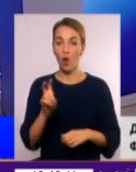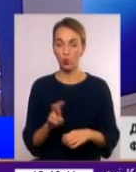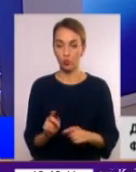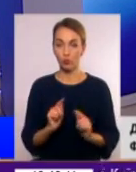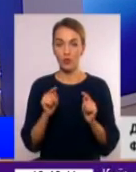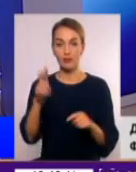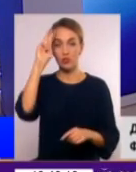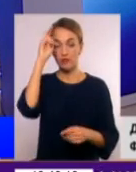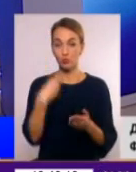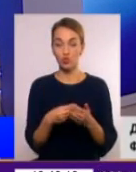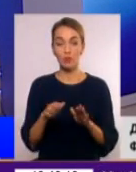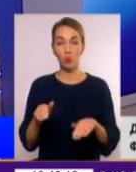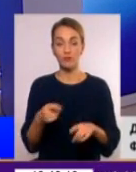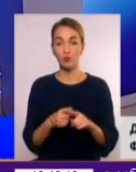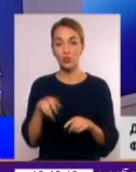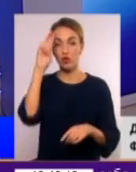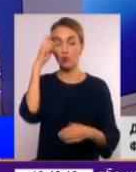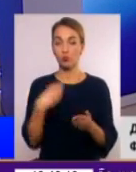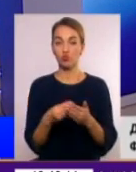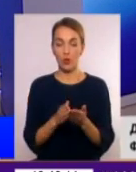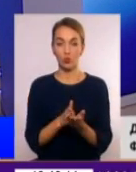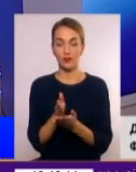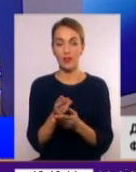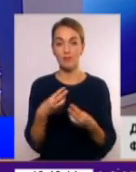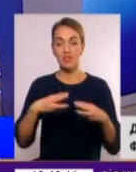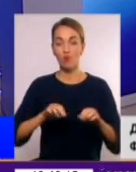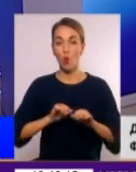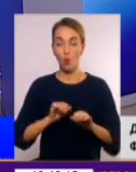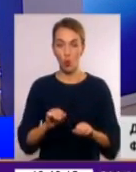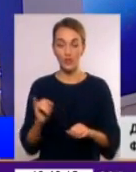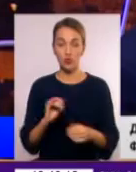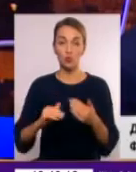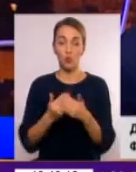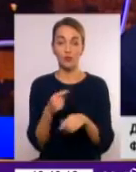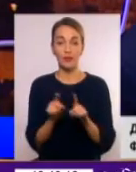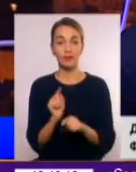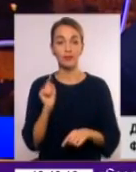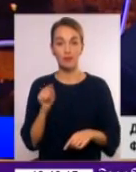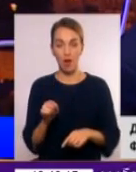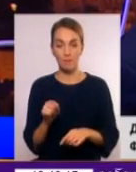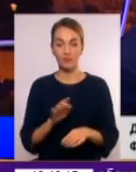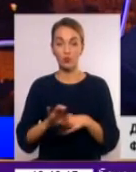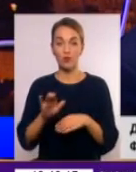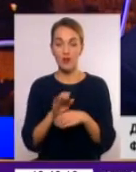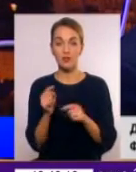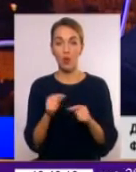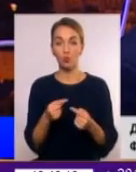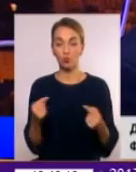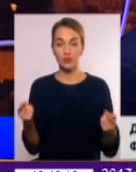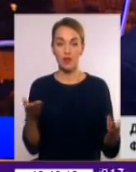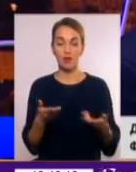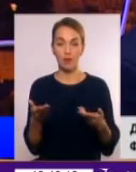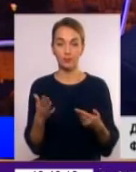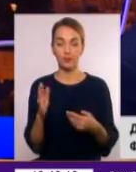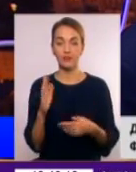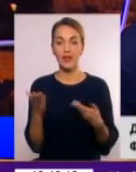поступає в державний бюджет, потім цього державного бюджету вона йде на Міністерство оборони, і знов-таки там виготовляється та продукція,